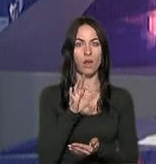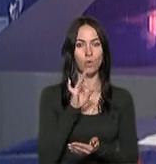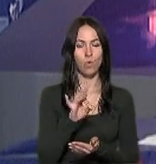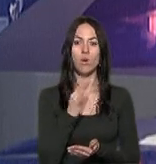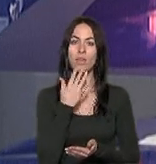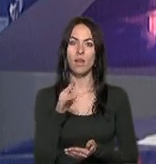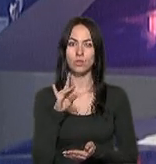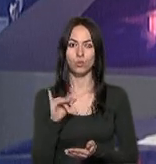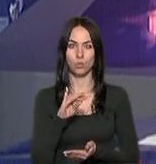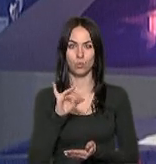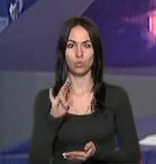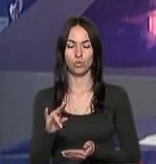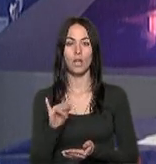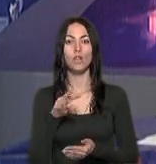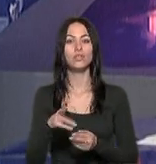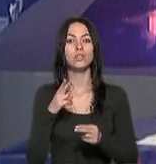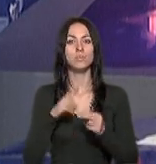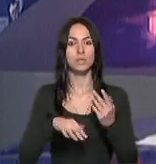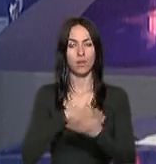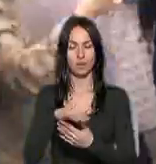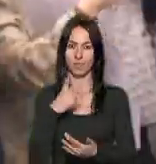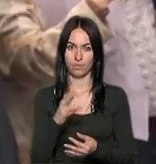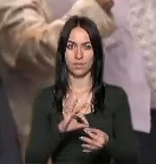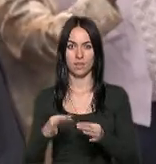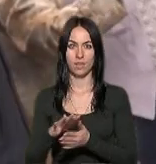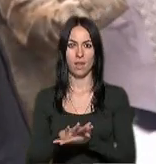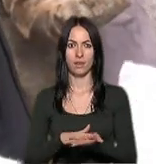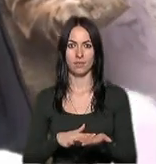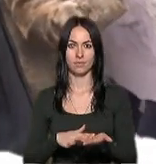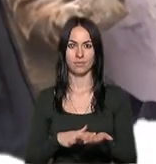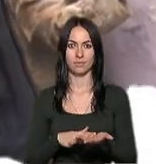все завершилося – далі у сюжеті Альони Рязанцевої.